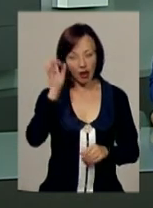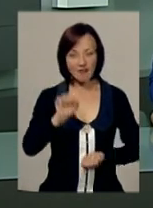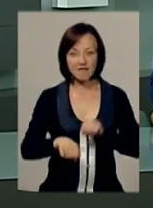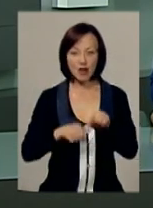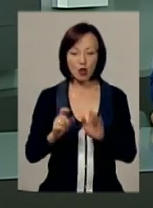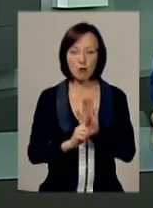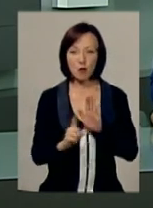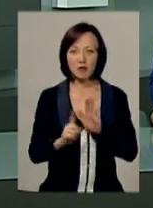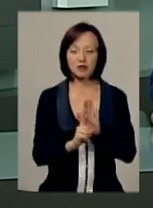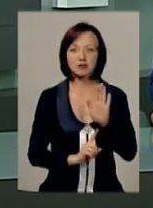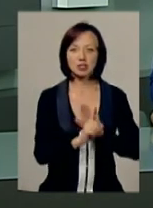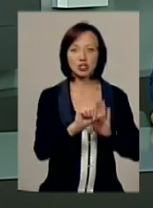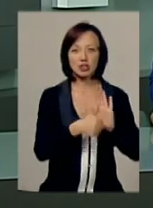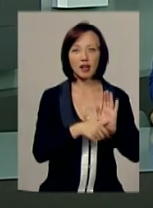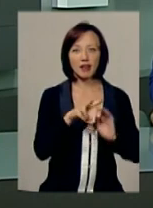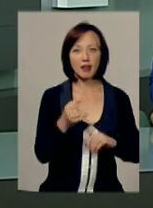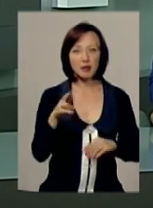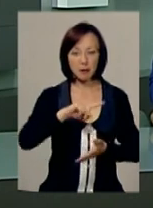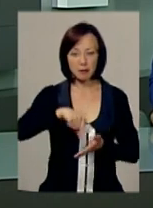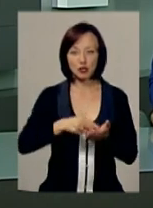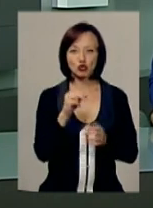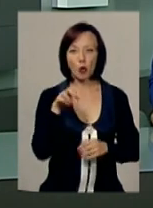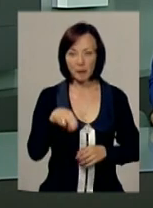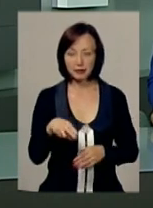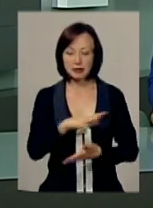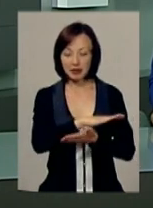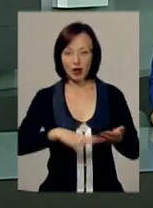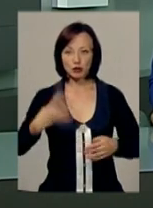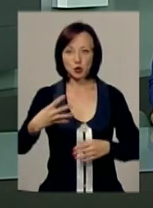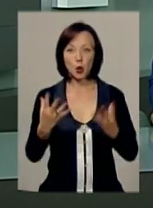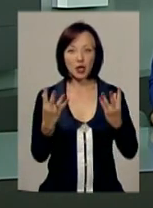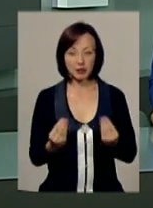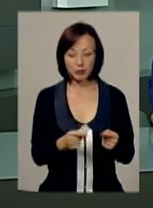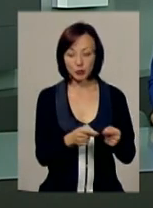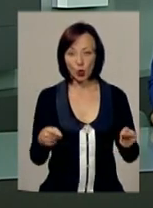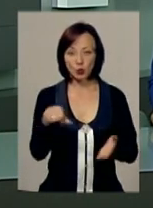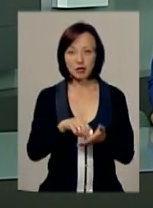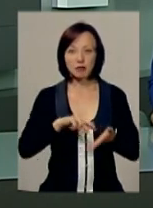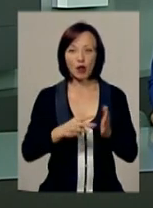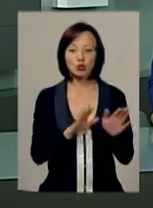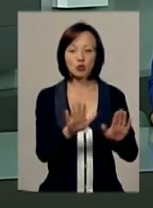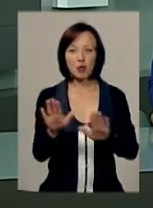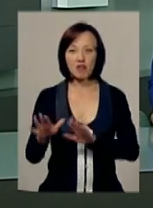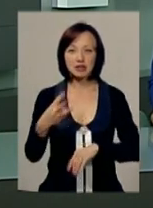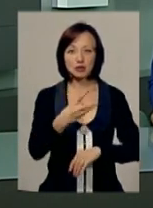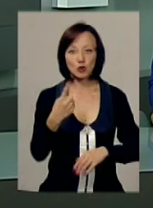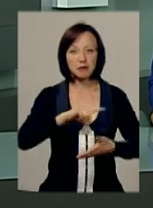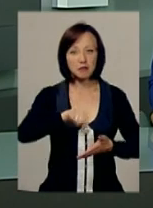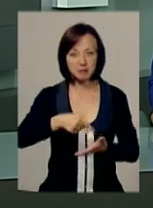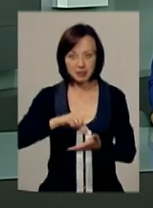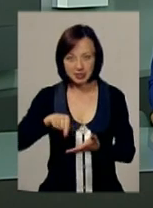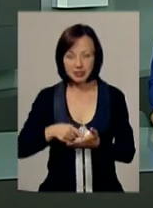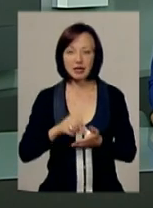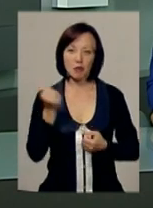велопробіг стартував 16 липня у місті Чоп та триватиме 40 днів. За цей час його учасники планують побувати у 31 місті